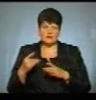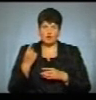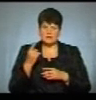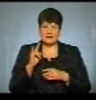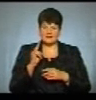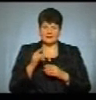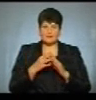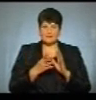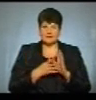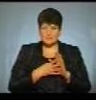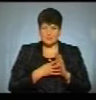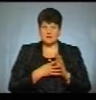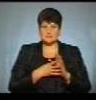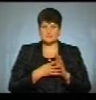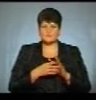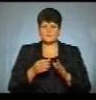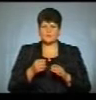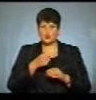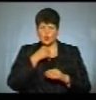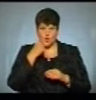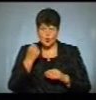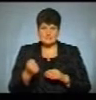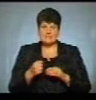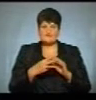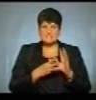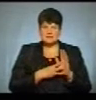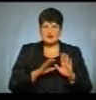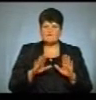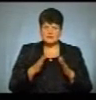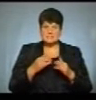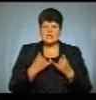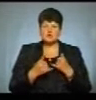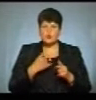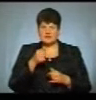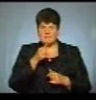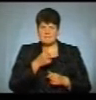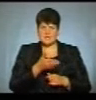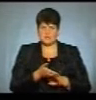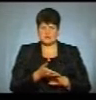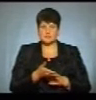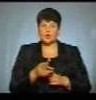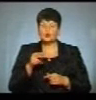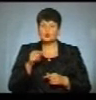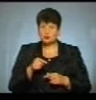дитина, 19 дорослих, і 18 випадків – це жовтень місяць. Тому,